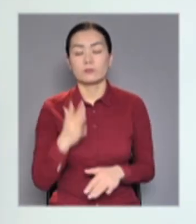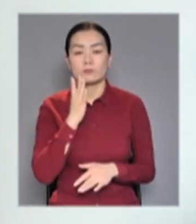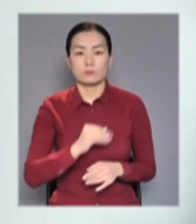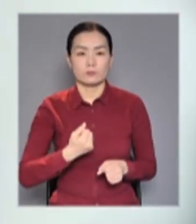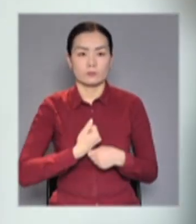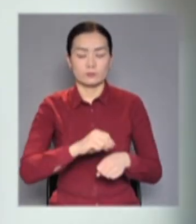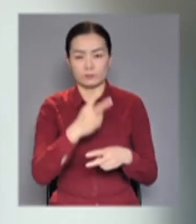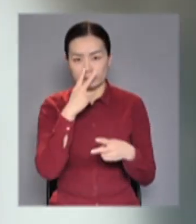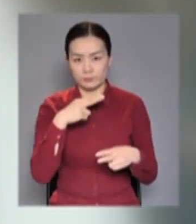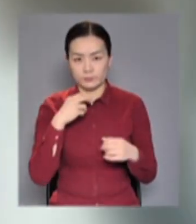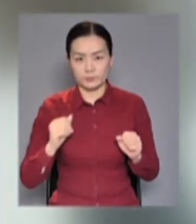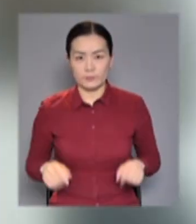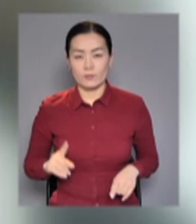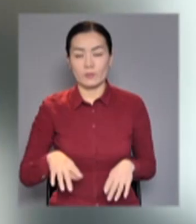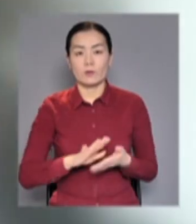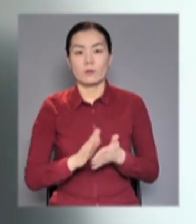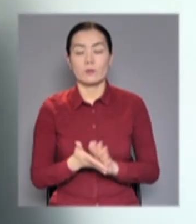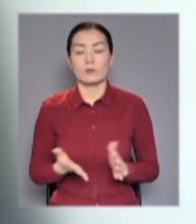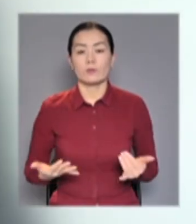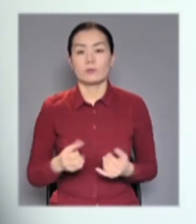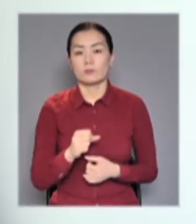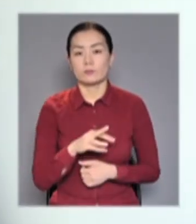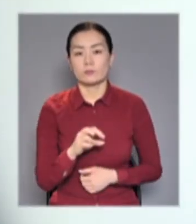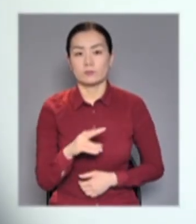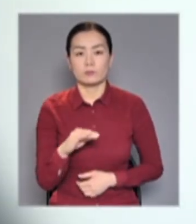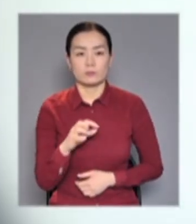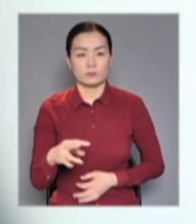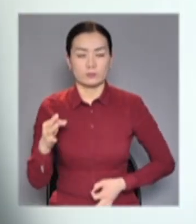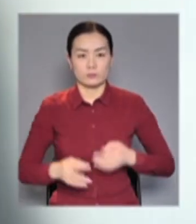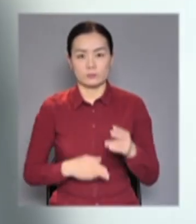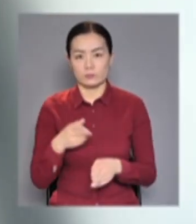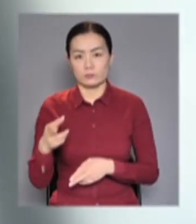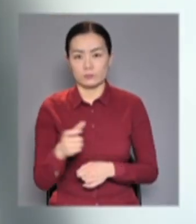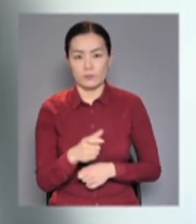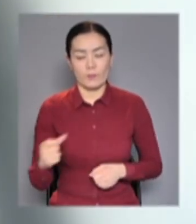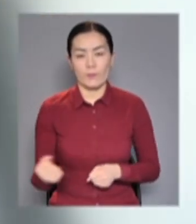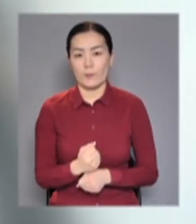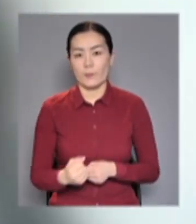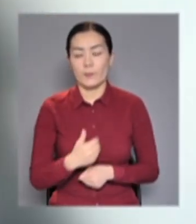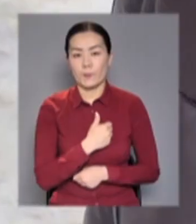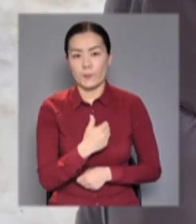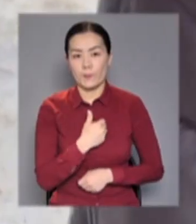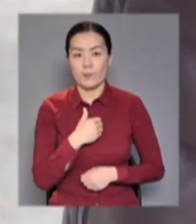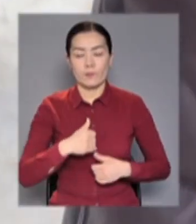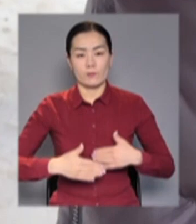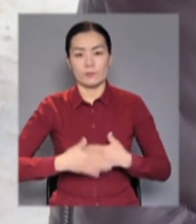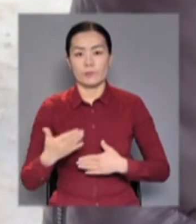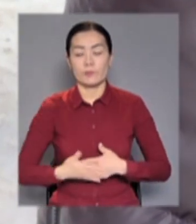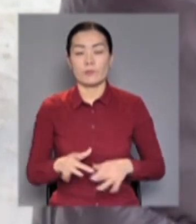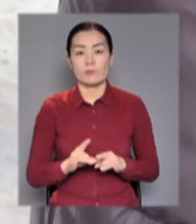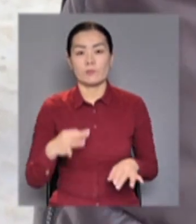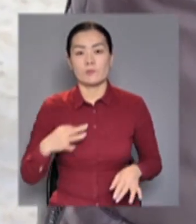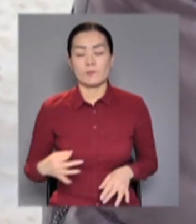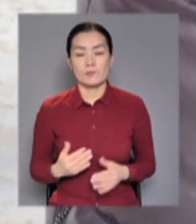мәрте ұрғанын көруге болады. Осы оқиғадан соң Аманжанның анасы сотқар жеткіншектерді жөнге салуды талап етті. Айтуынша